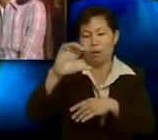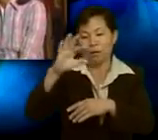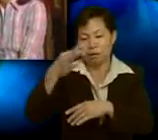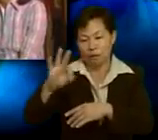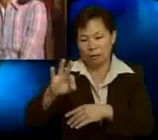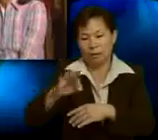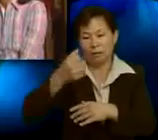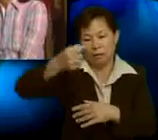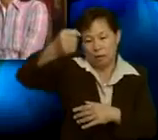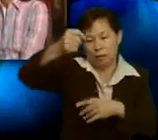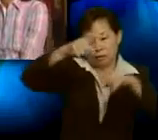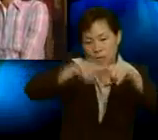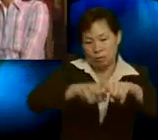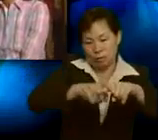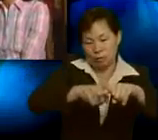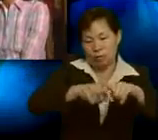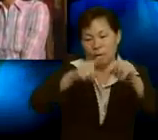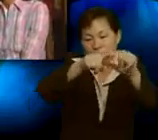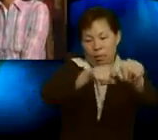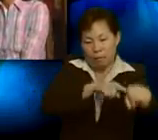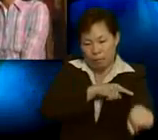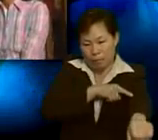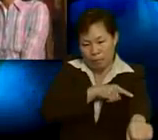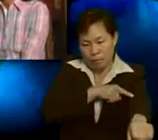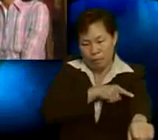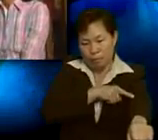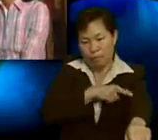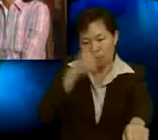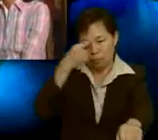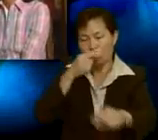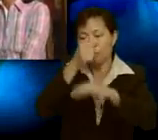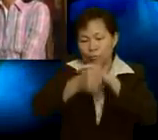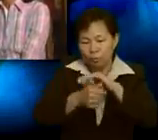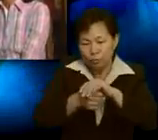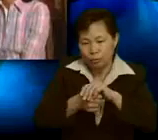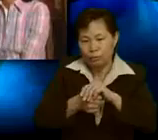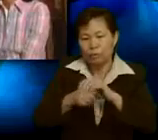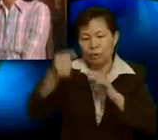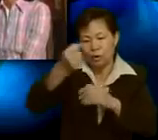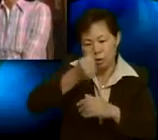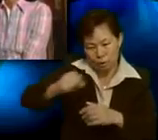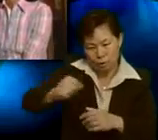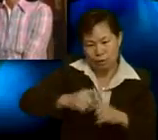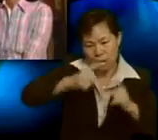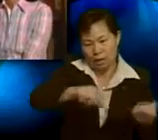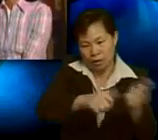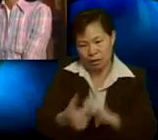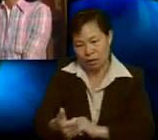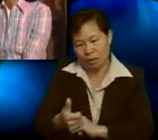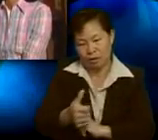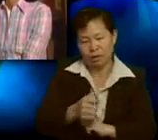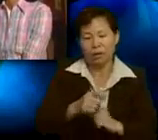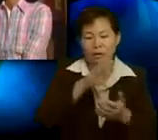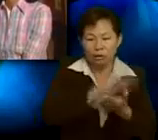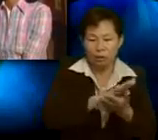Loceng ni biasanya digantung pada bahagian bumbung. Tali panjang disambung ke loceng untuk menyembunyikannya. Loceng ni juga dihadiahkan oleh